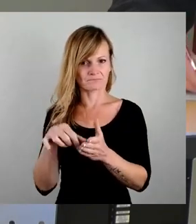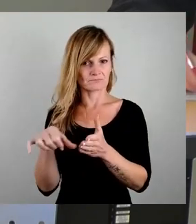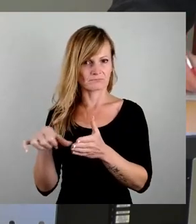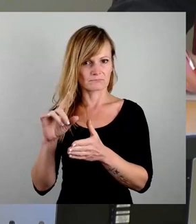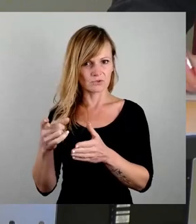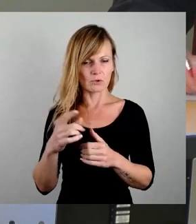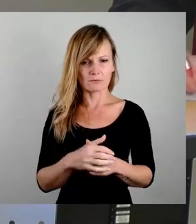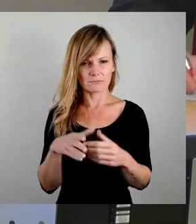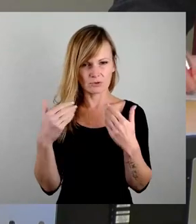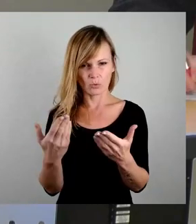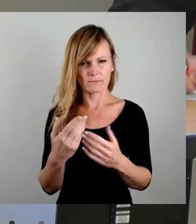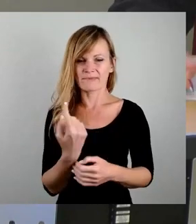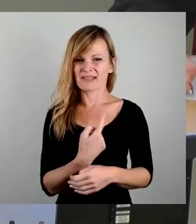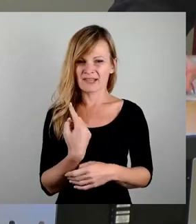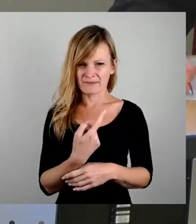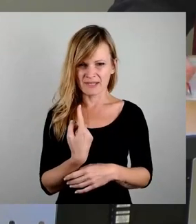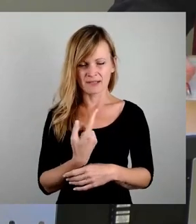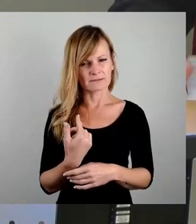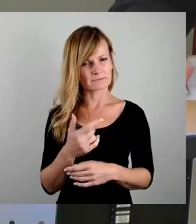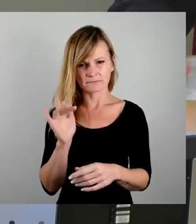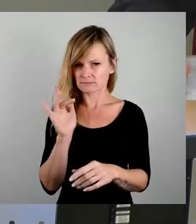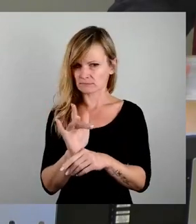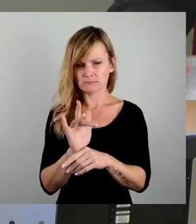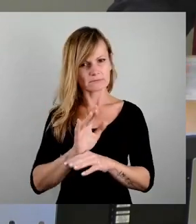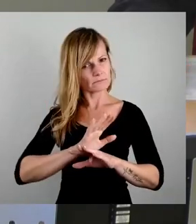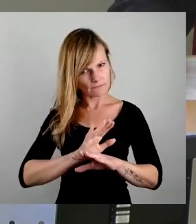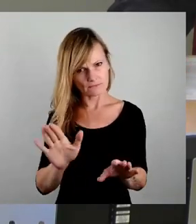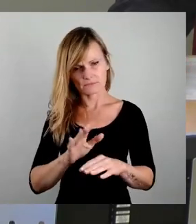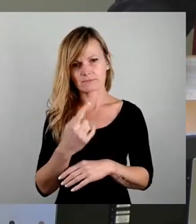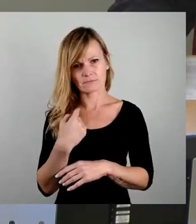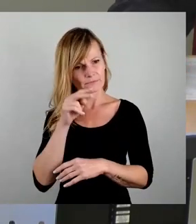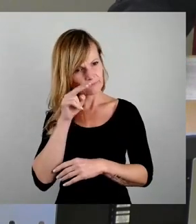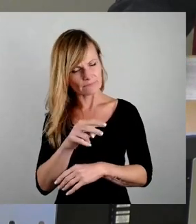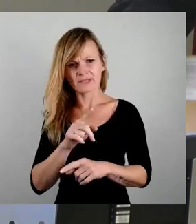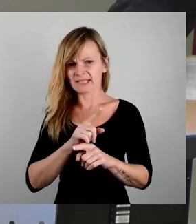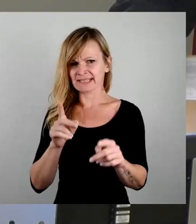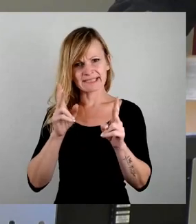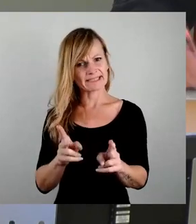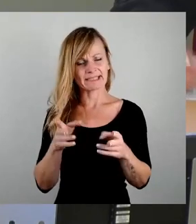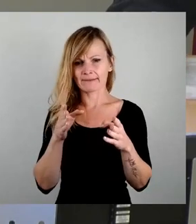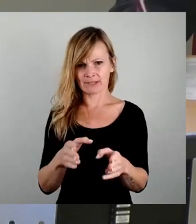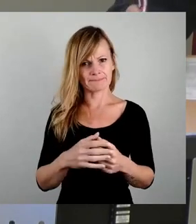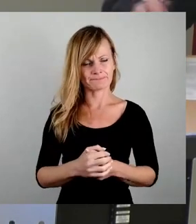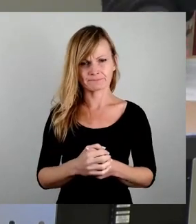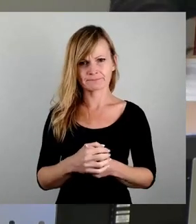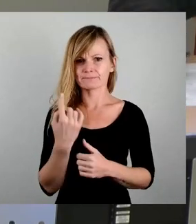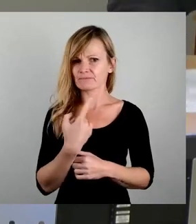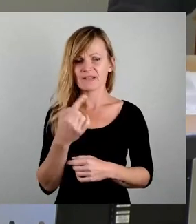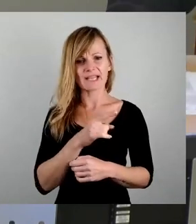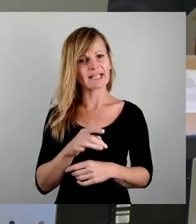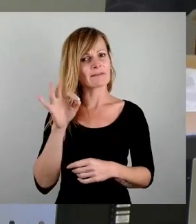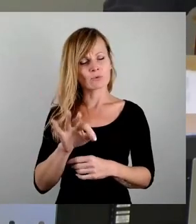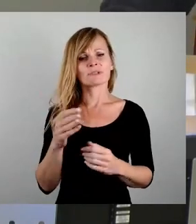Und dort sind wir strikt dagegen. Das kann aus unserer Sicht nicht der richtige Weg sein. Wir sind nicht dafür, die